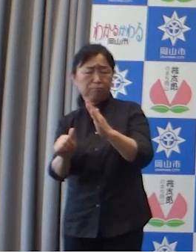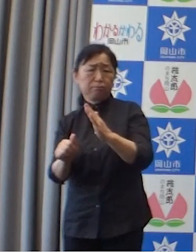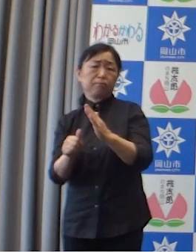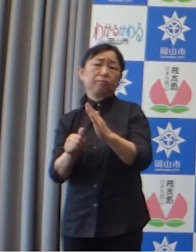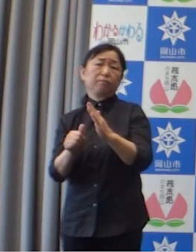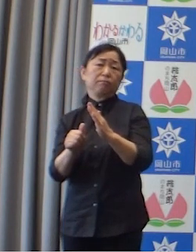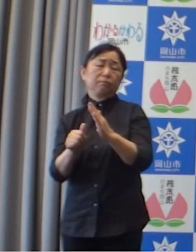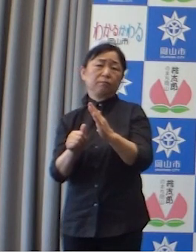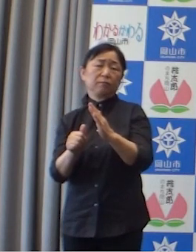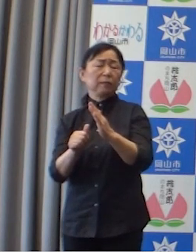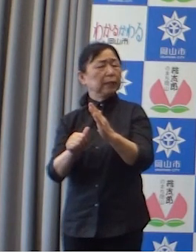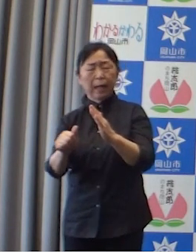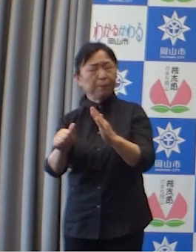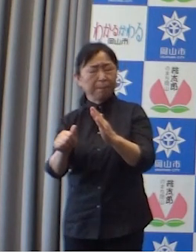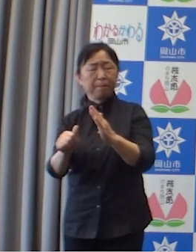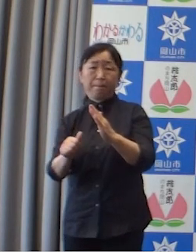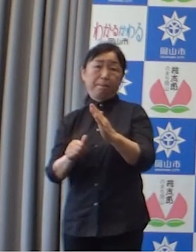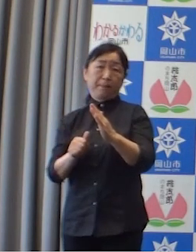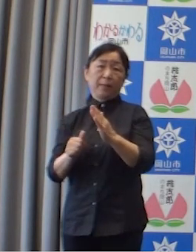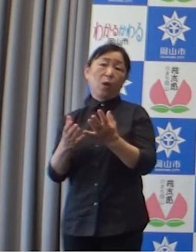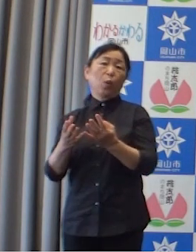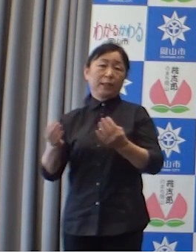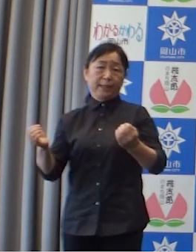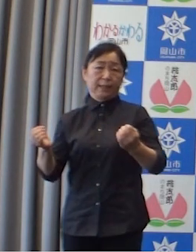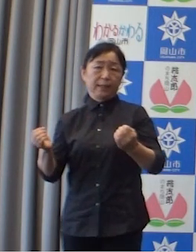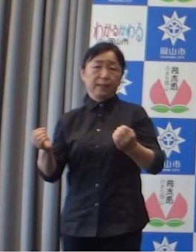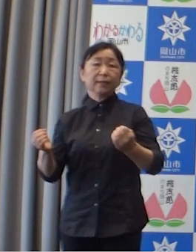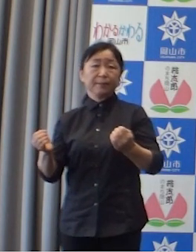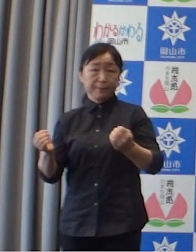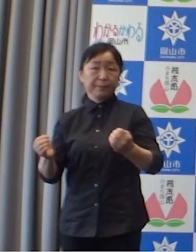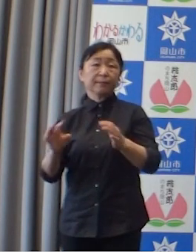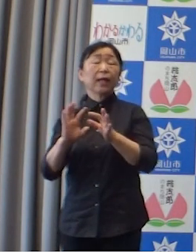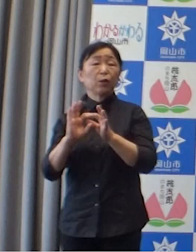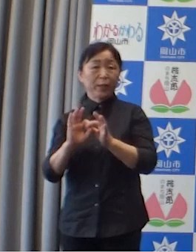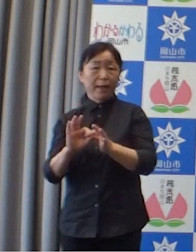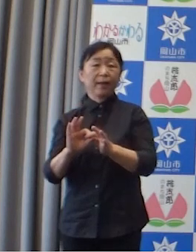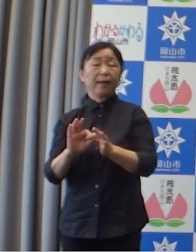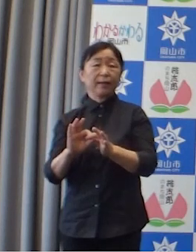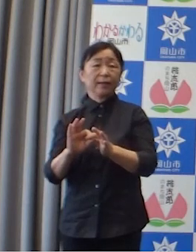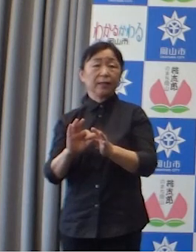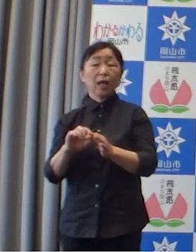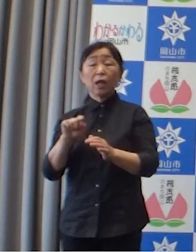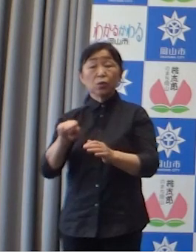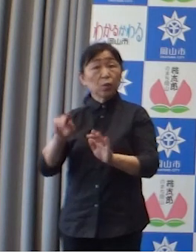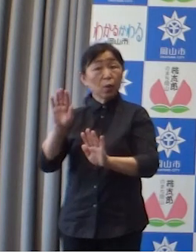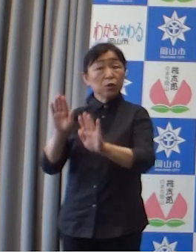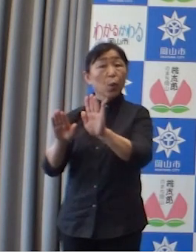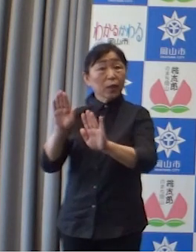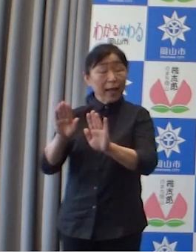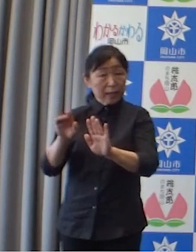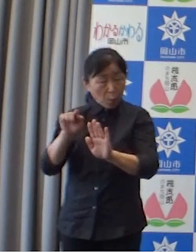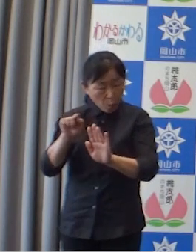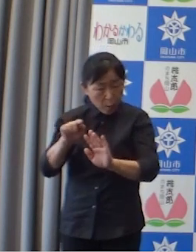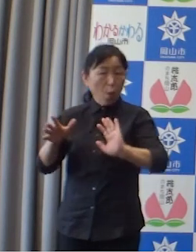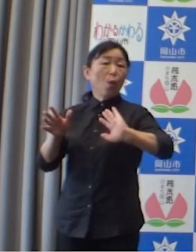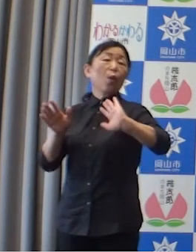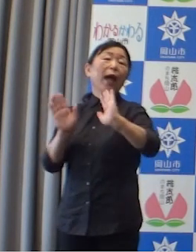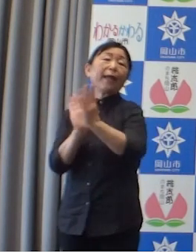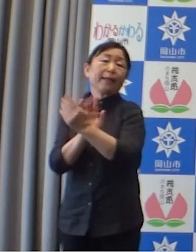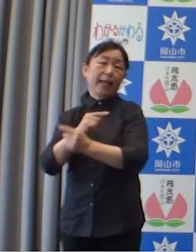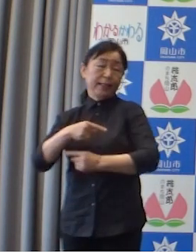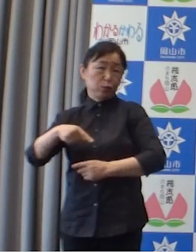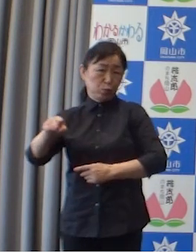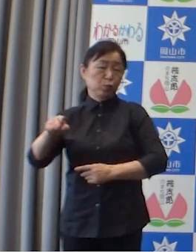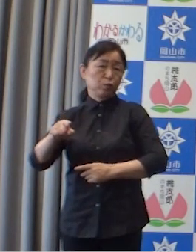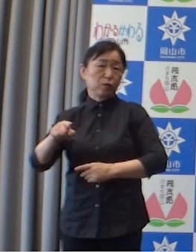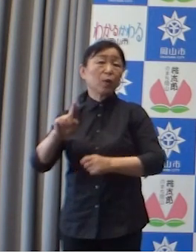さん控えられていた、そういった状態を変えていく。だ